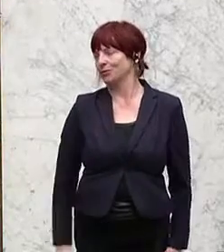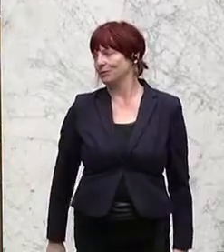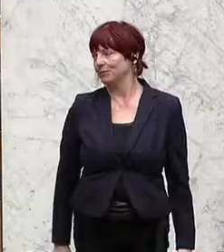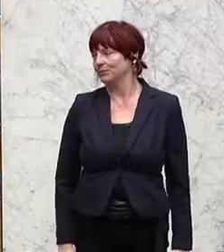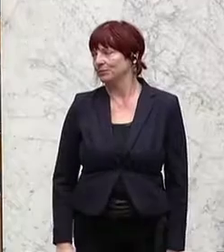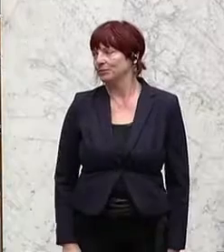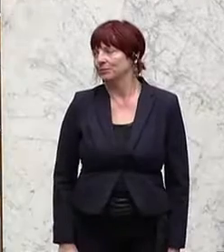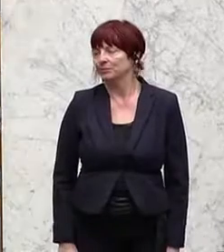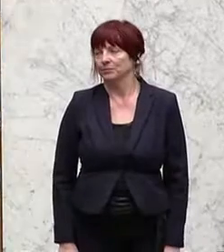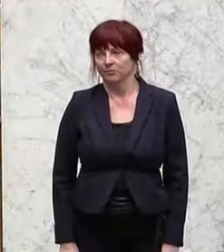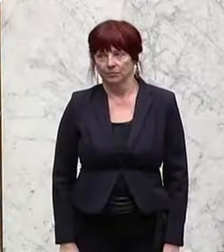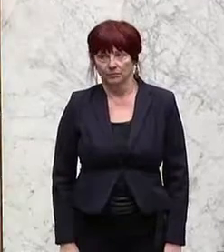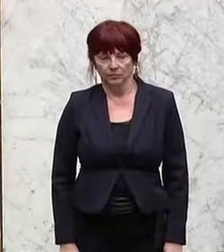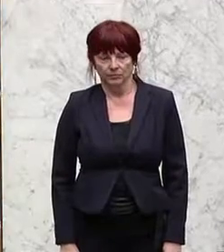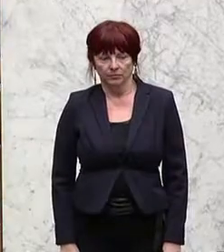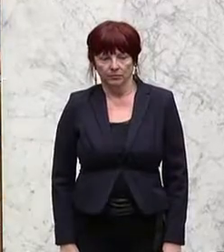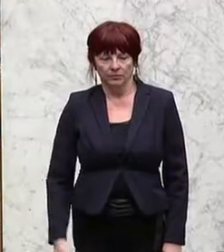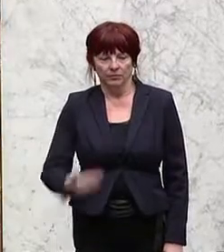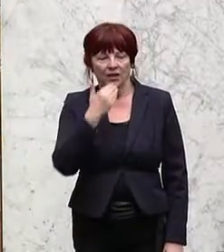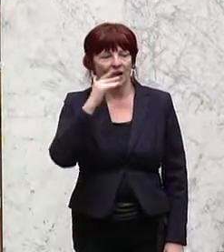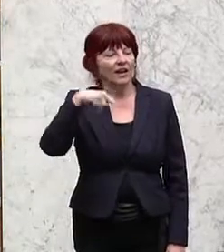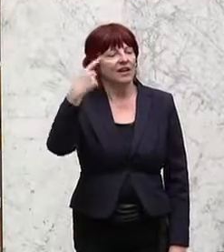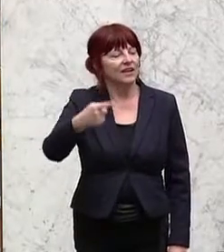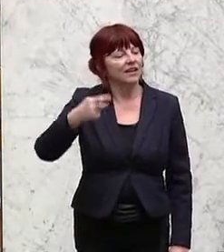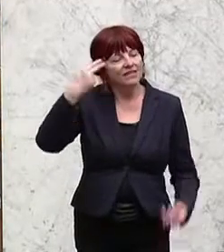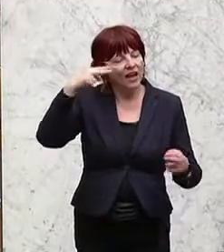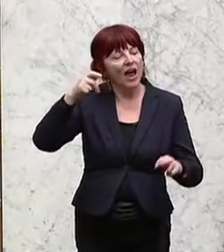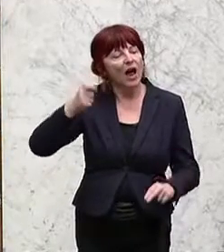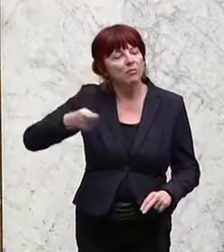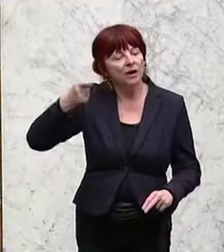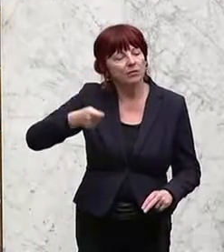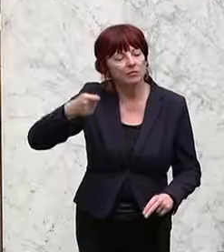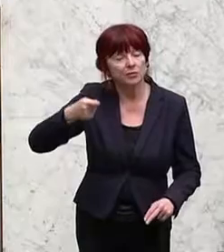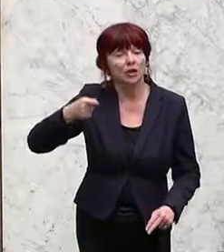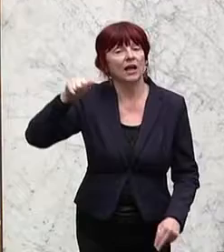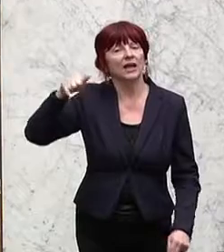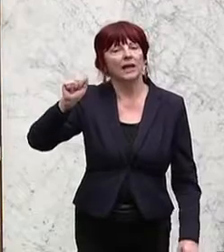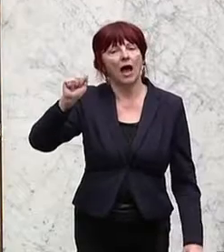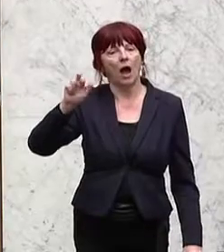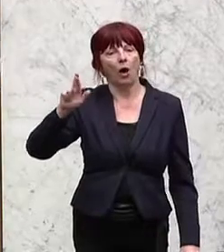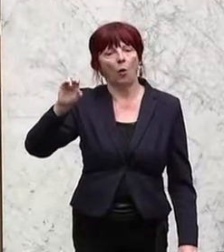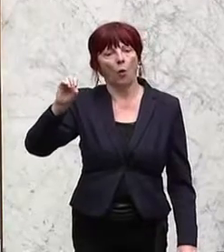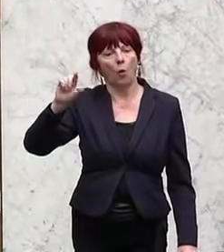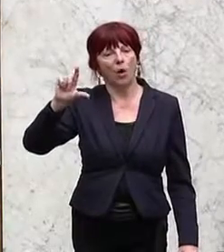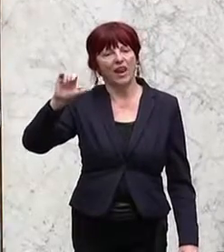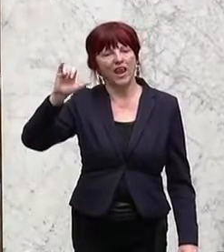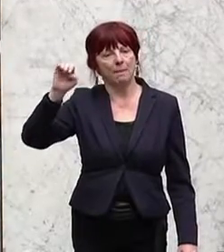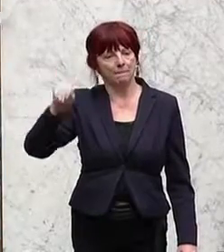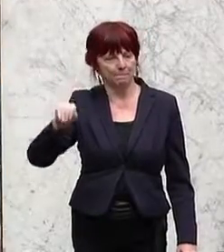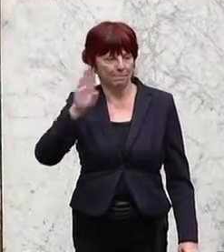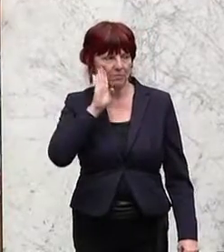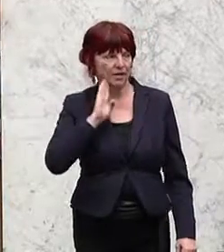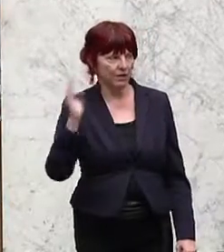Mit der Reform der Sachwalterschaft wird selbstbestimmtes Handeln bis zum Schluss gesetzlich verankert. Schon deshalb ist das